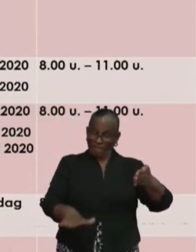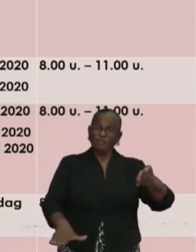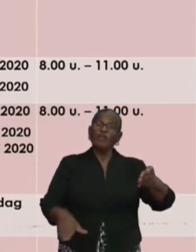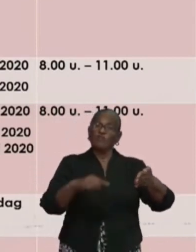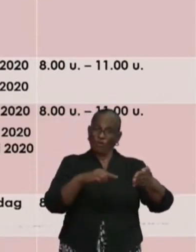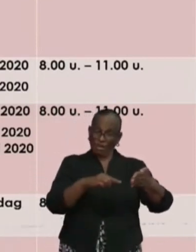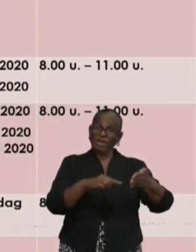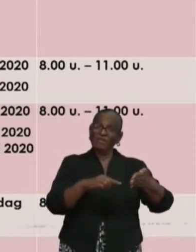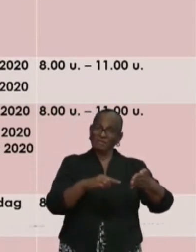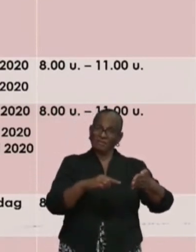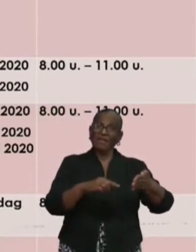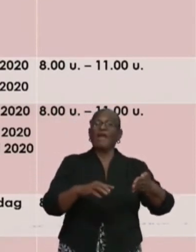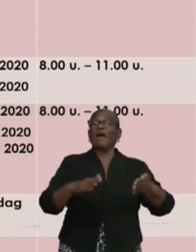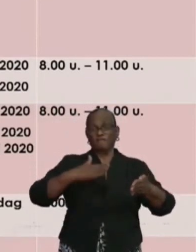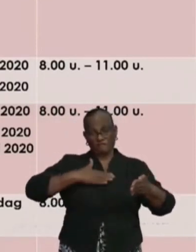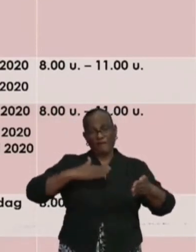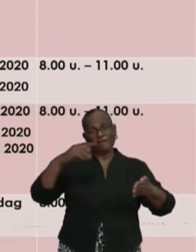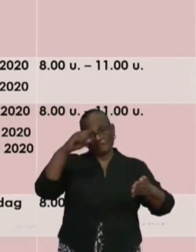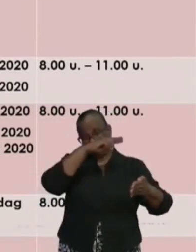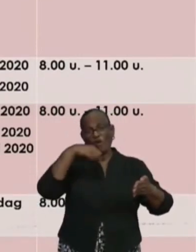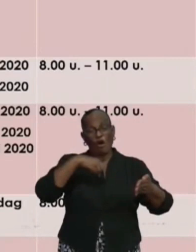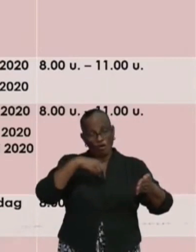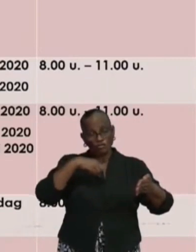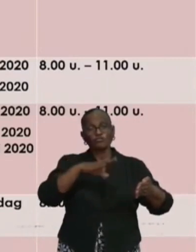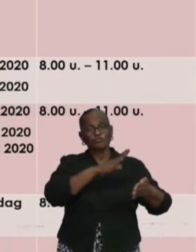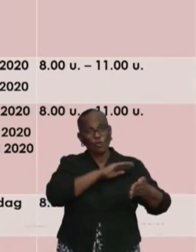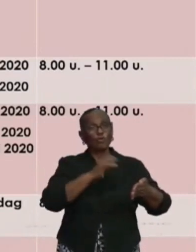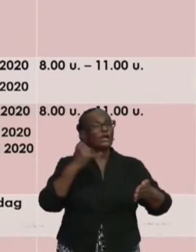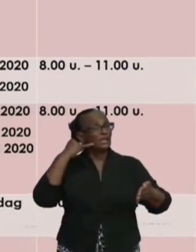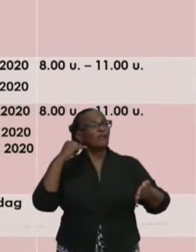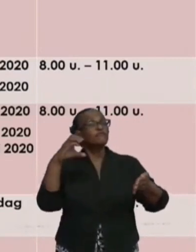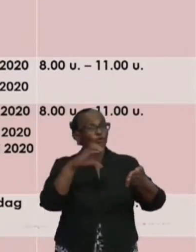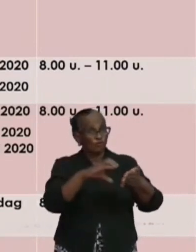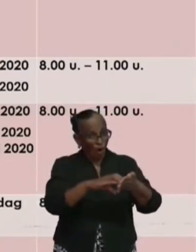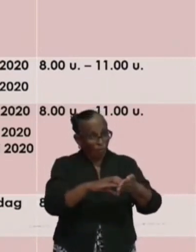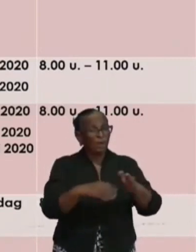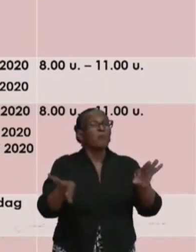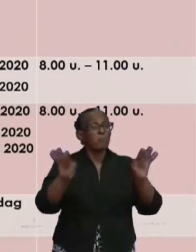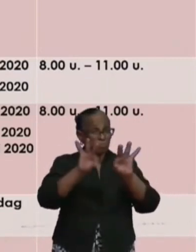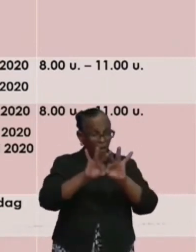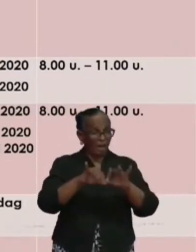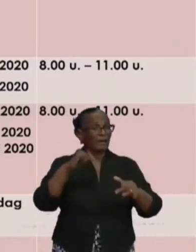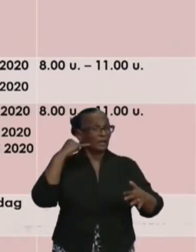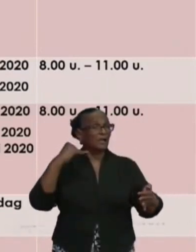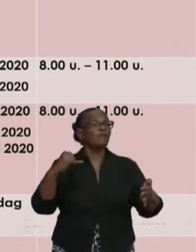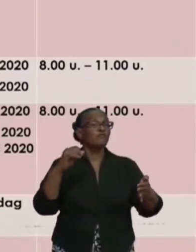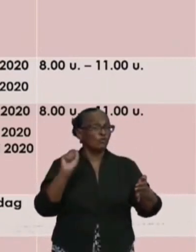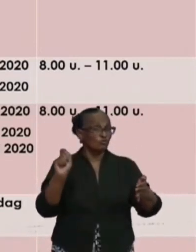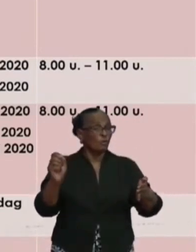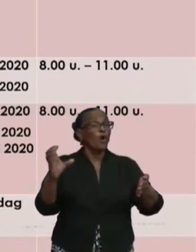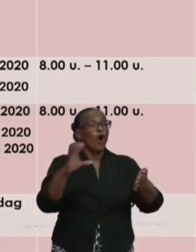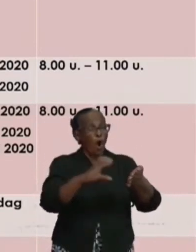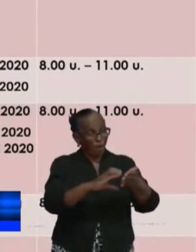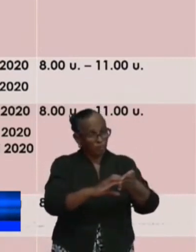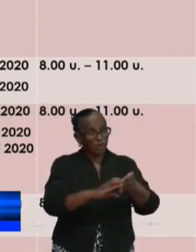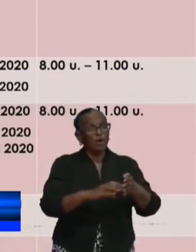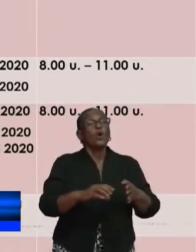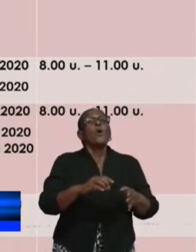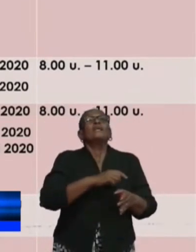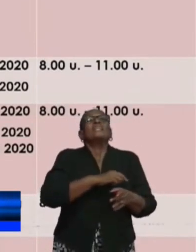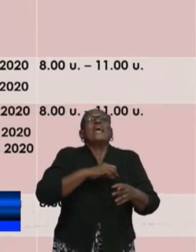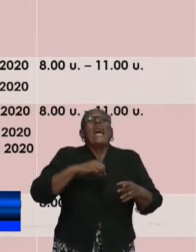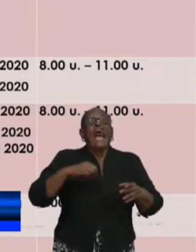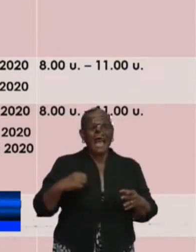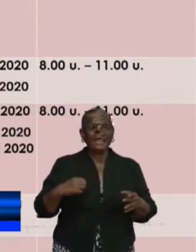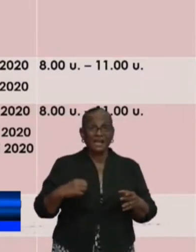En uiteraard ook van u als ouder. De telefoonnummers zijn belangrijk om dat te vermelden. Want uiteindelijk, als blijkt